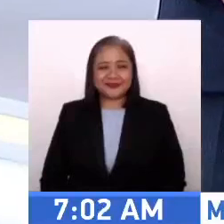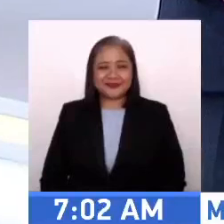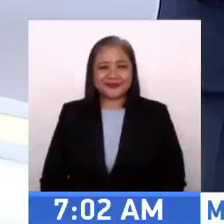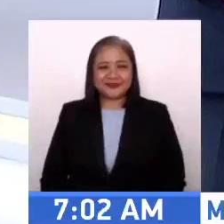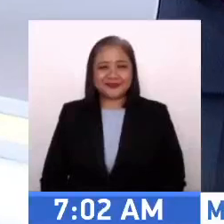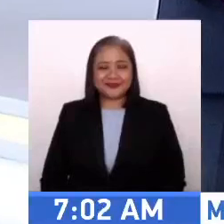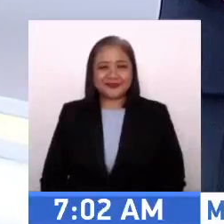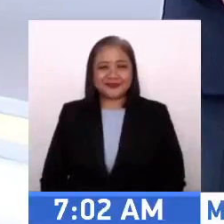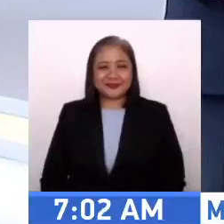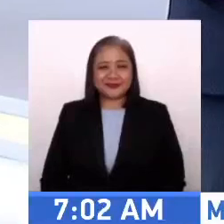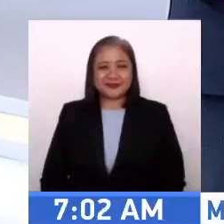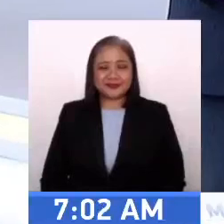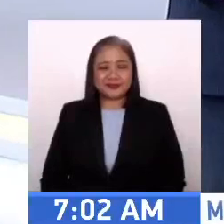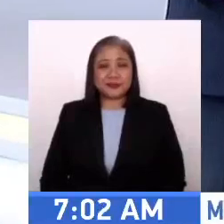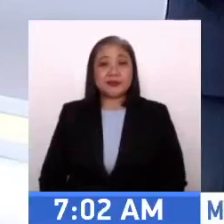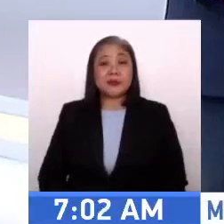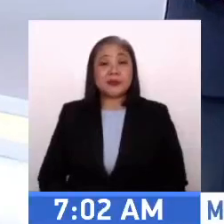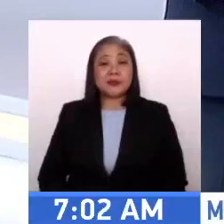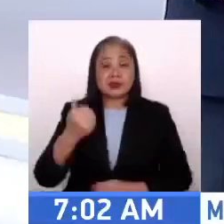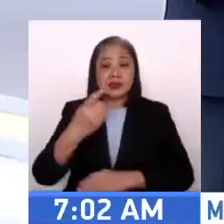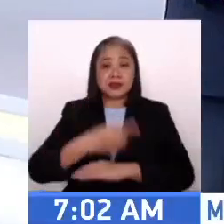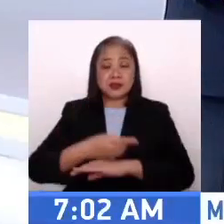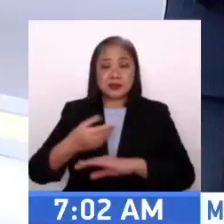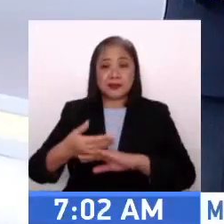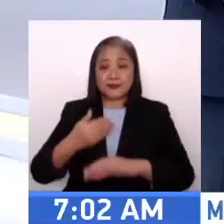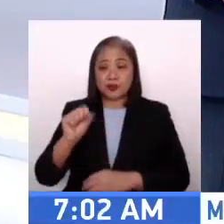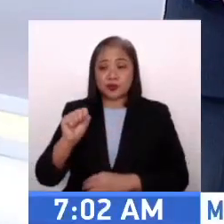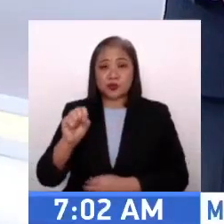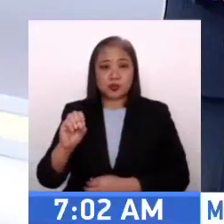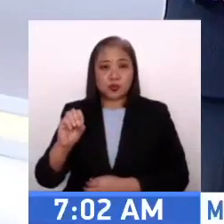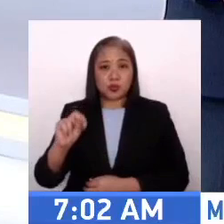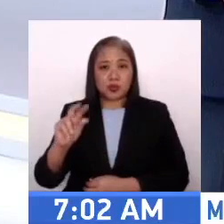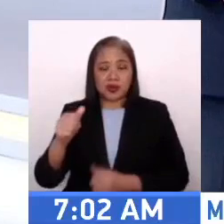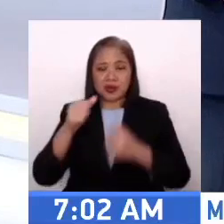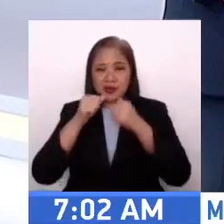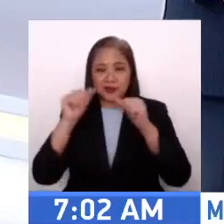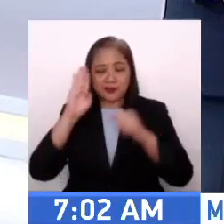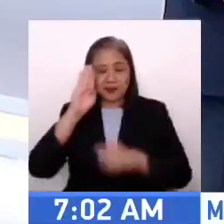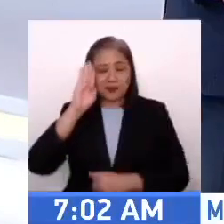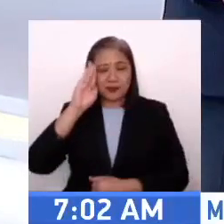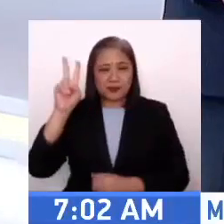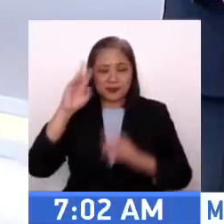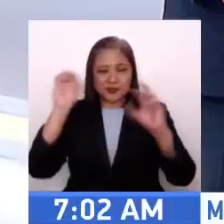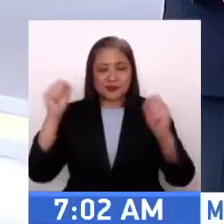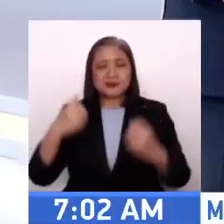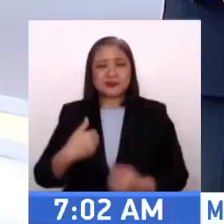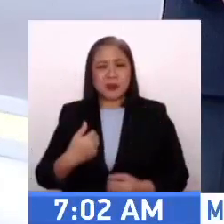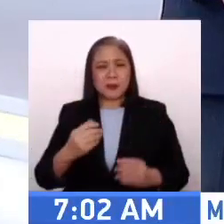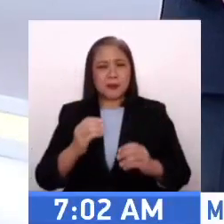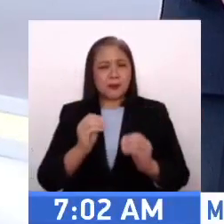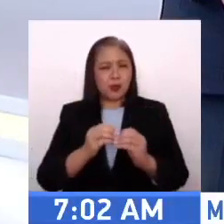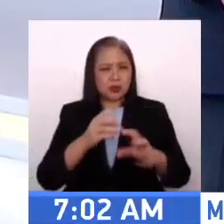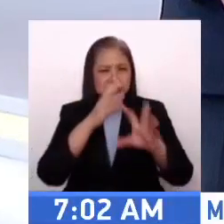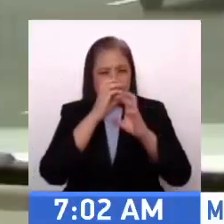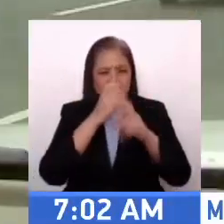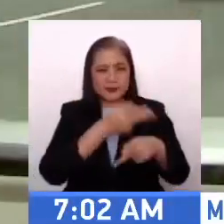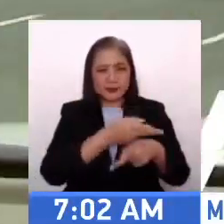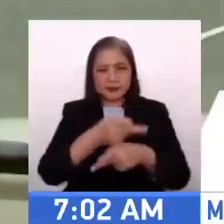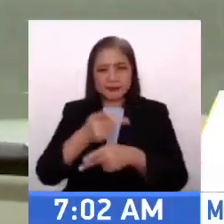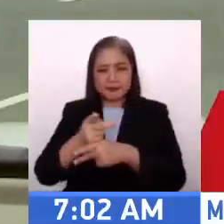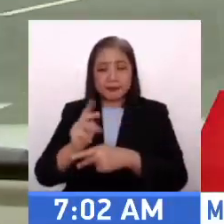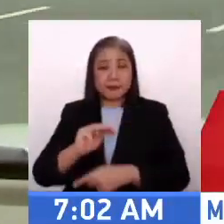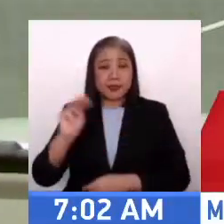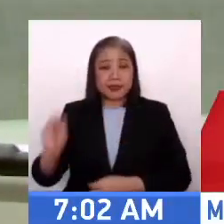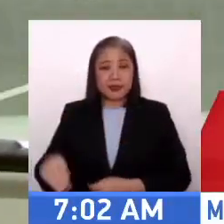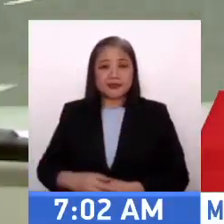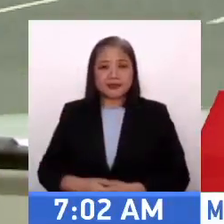Sampung araw bago yung State of the Nation Address o SONA ni Pangulong Bongbong Marcos, mas pinaigting ang seguridad sa Metro Manila. May bubuoying